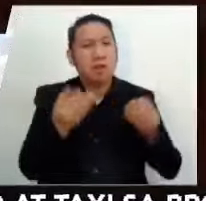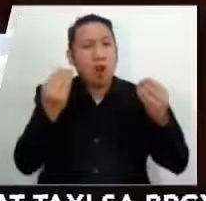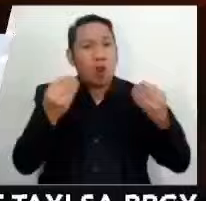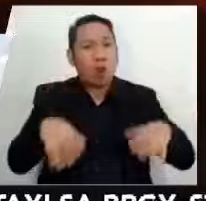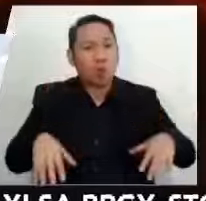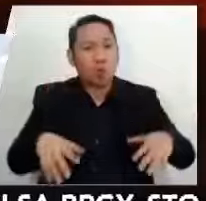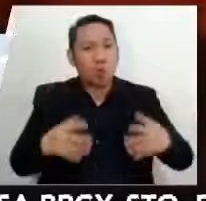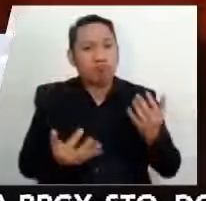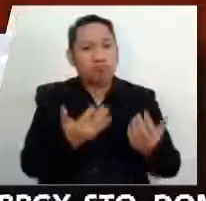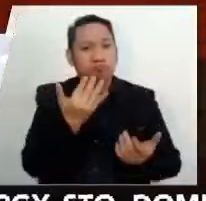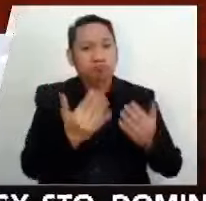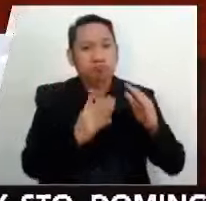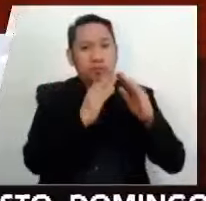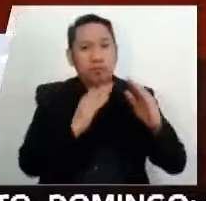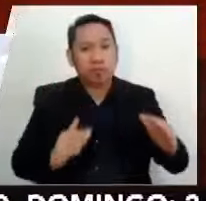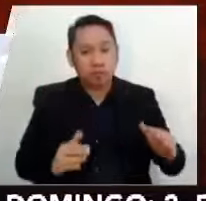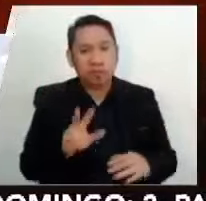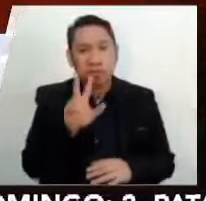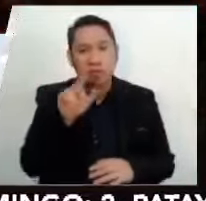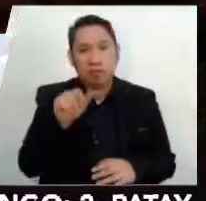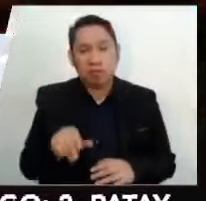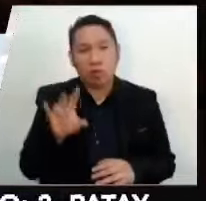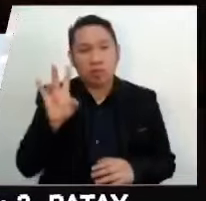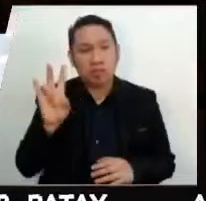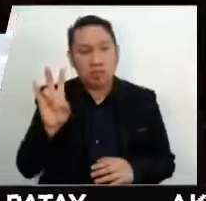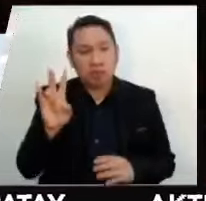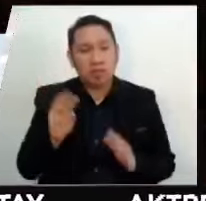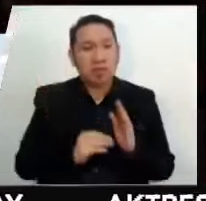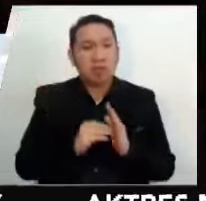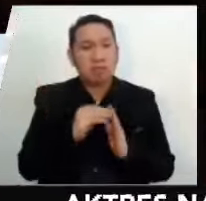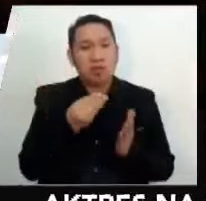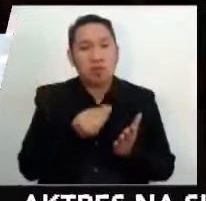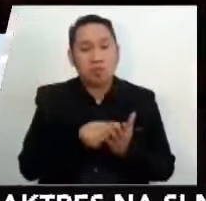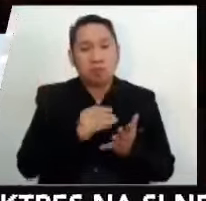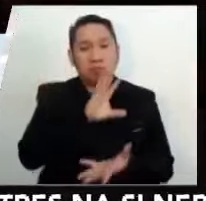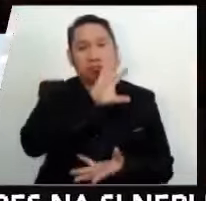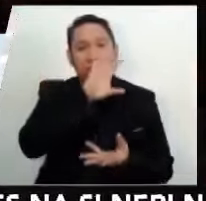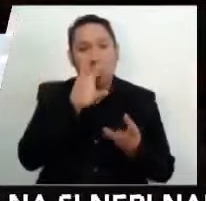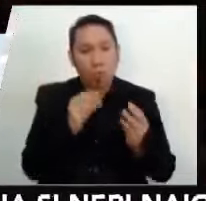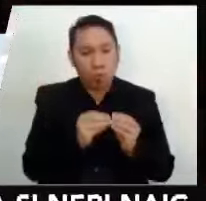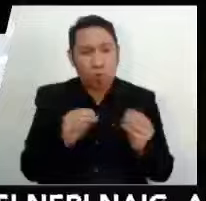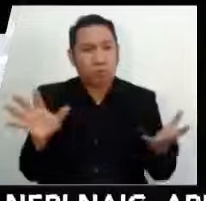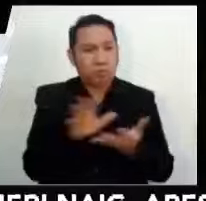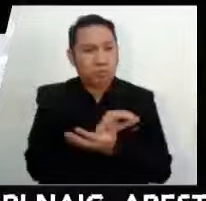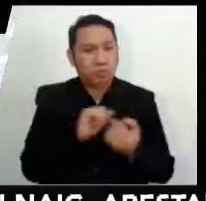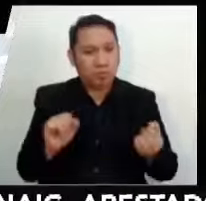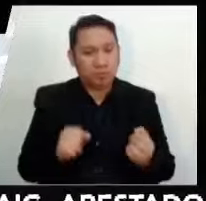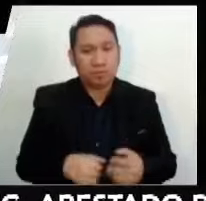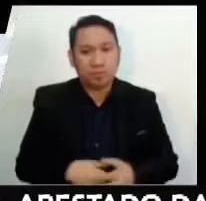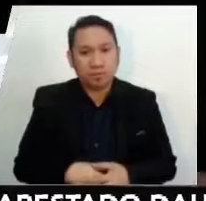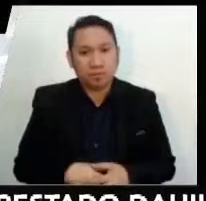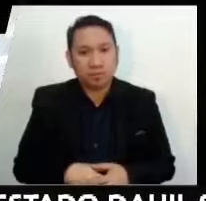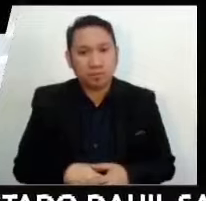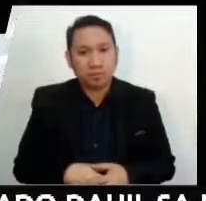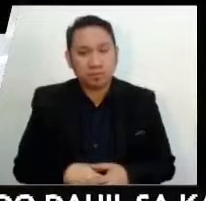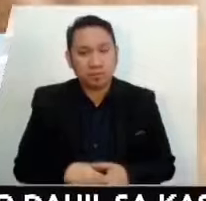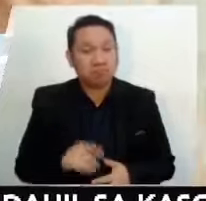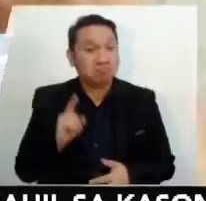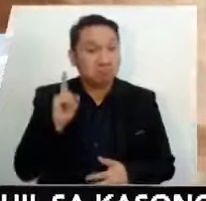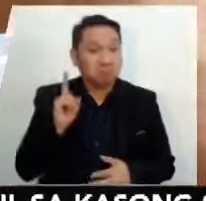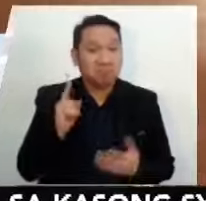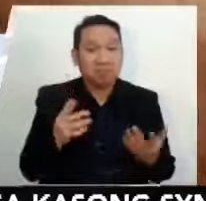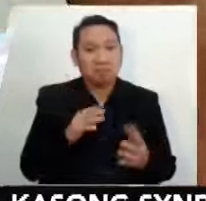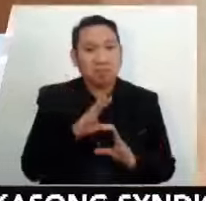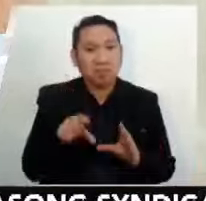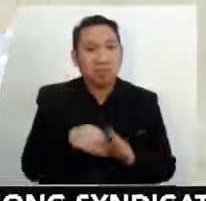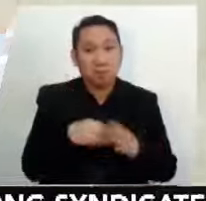mahigit 3.7 milliones naman ang Tinatayang halaga ng mga napinsalang ari-arian kabilang sa mga nawala ng tirahan si nanay